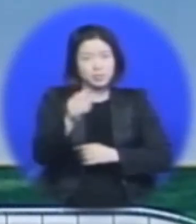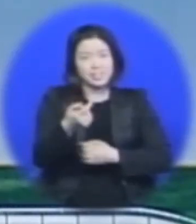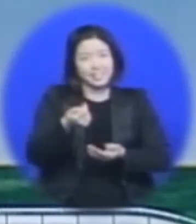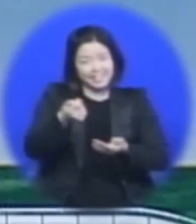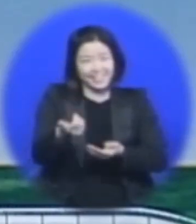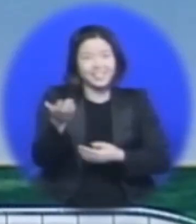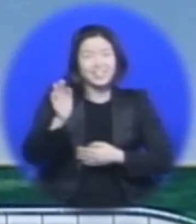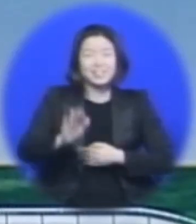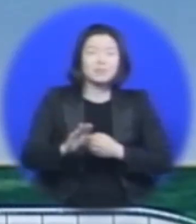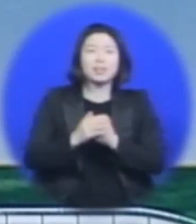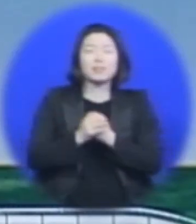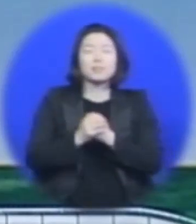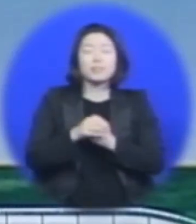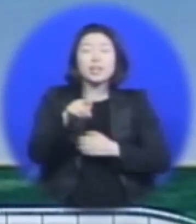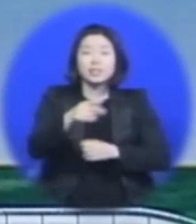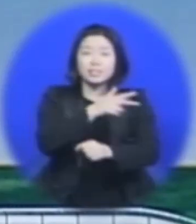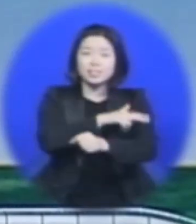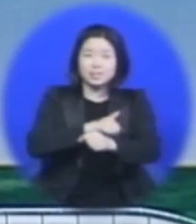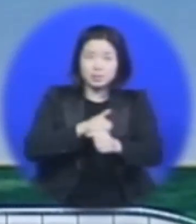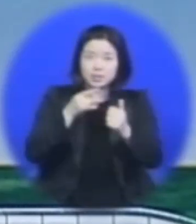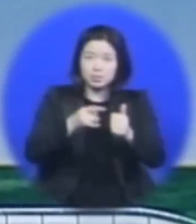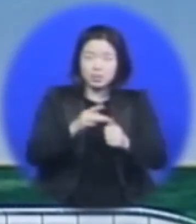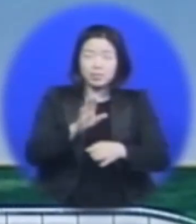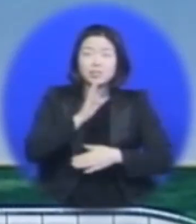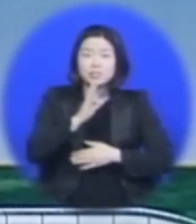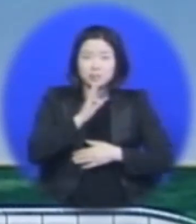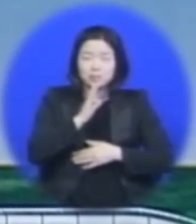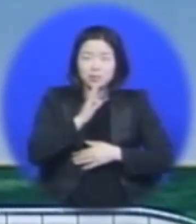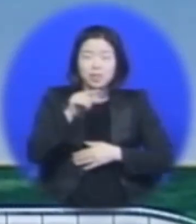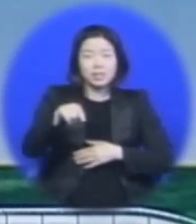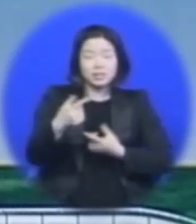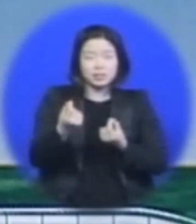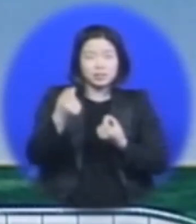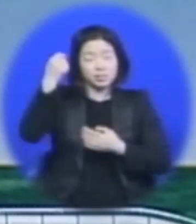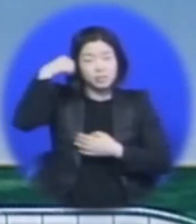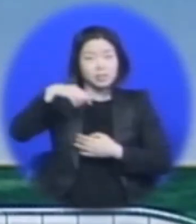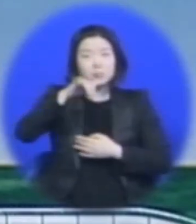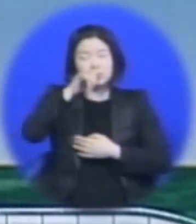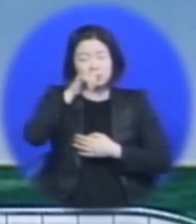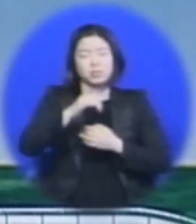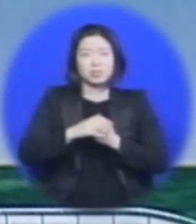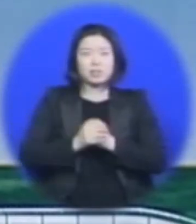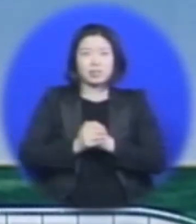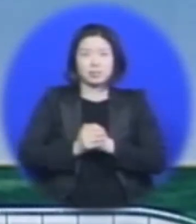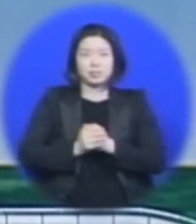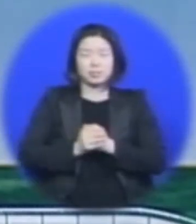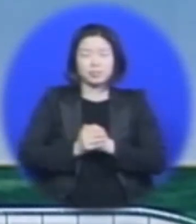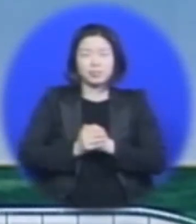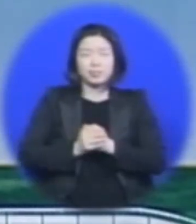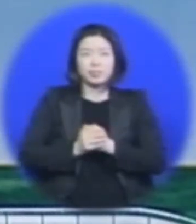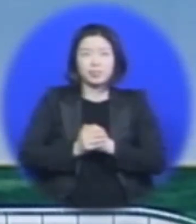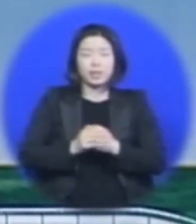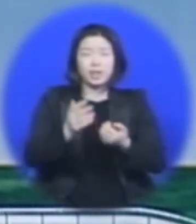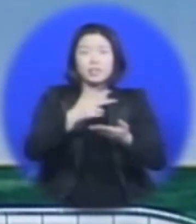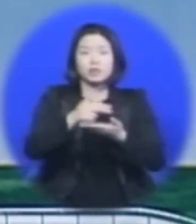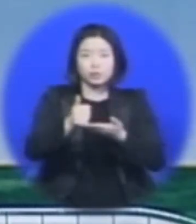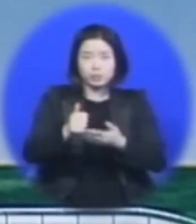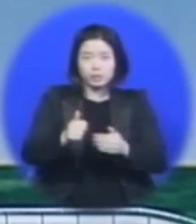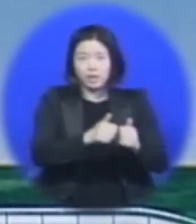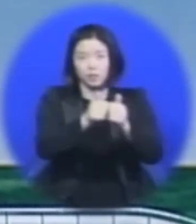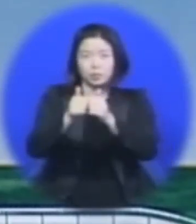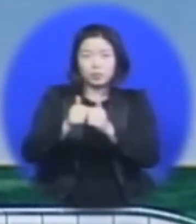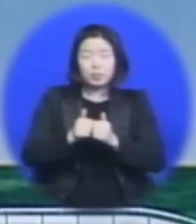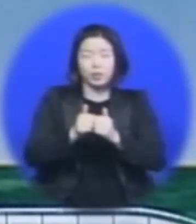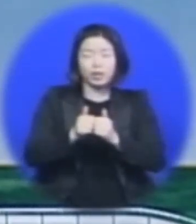작지만 그 집사님에게 정말 그런 느낌이 들었습니다 주님과